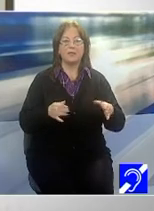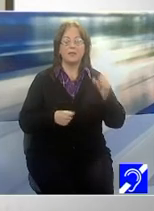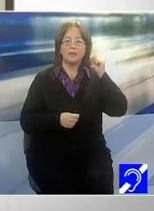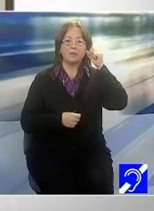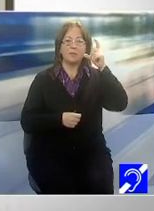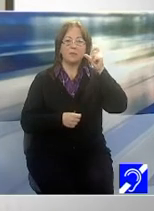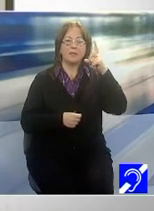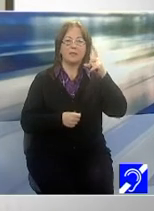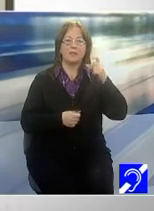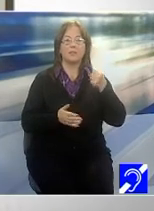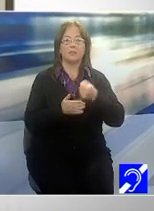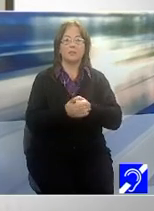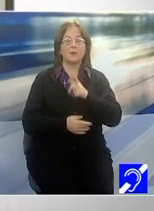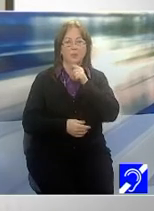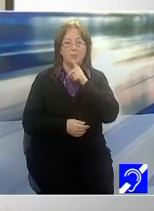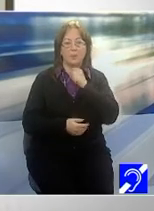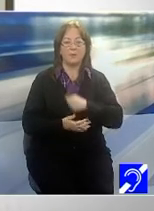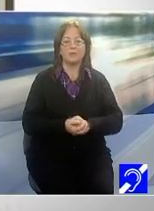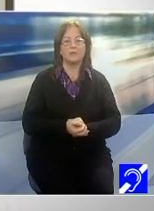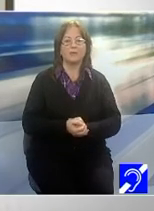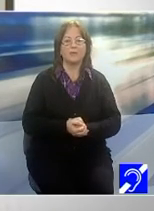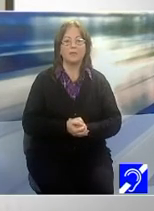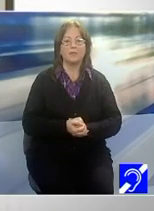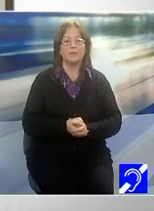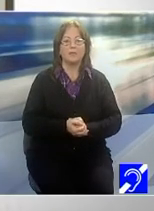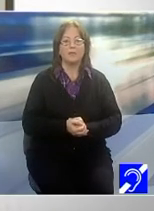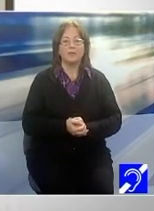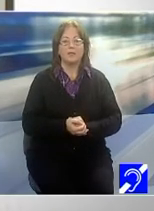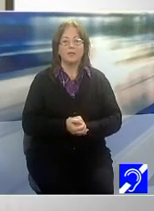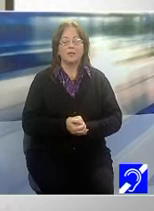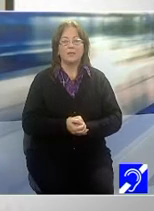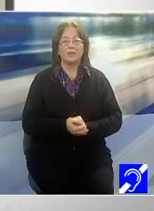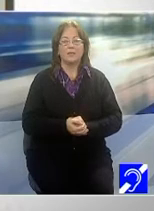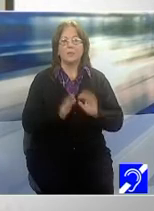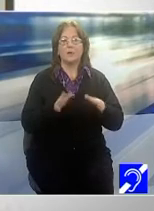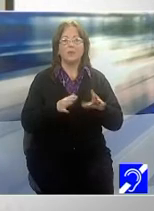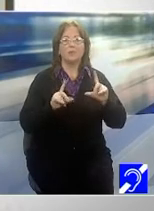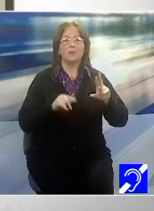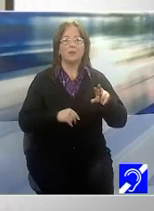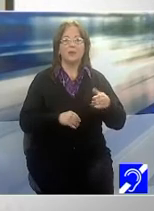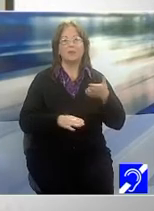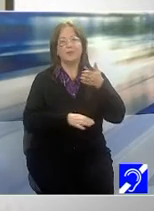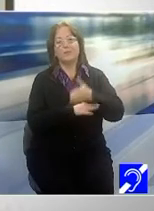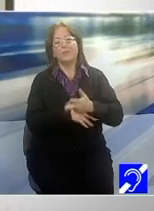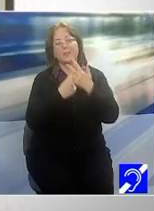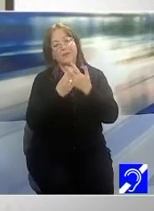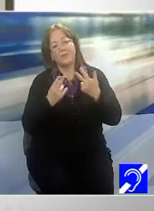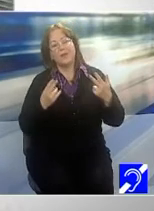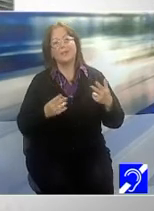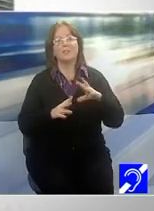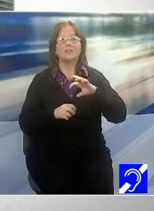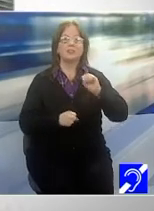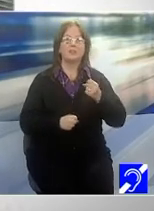și nu mai ținem cont atunci de programul nostru, ci deschidem porțile larg celor care doresc să știe mai mult